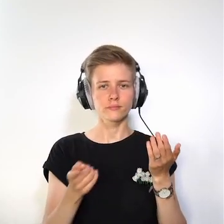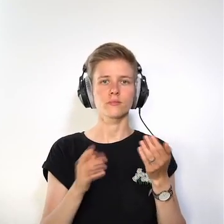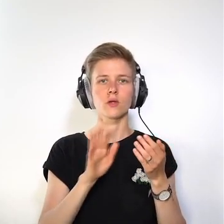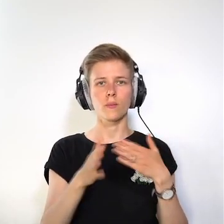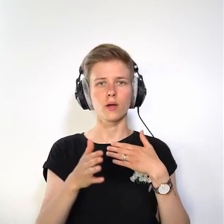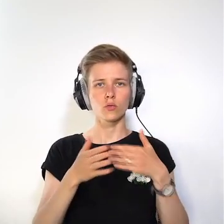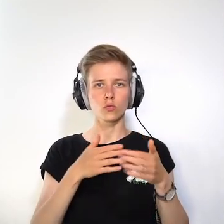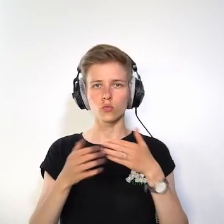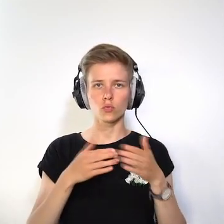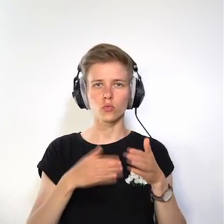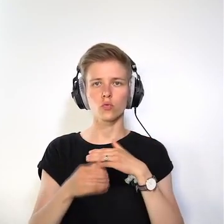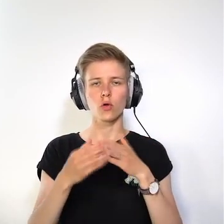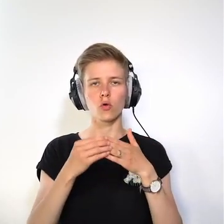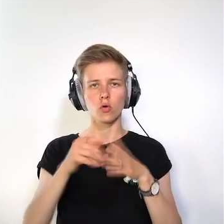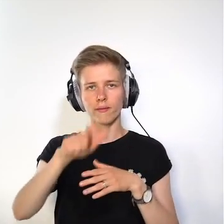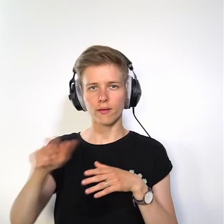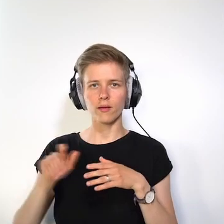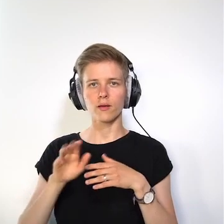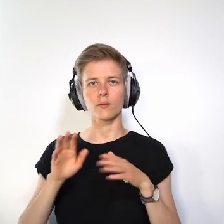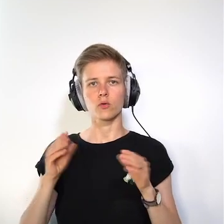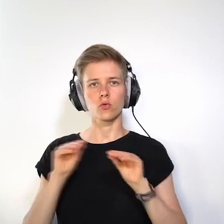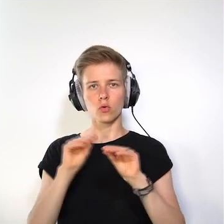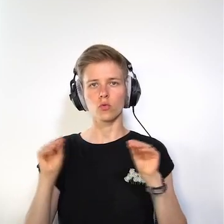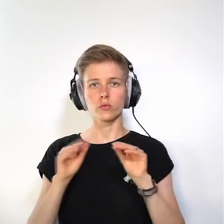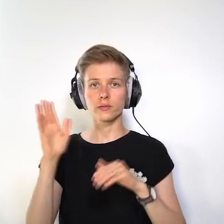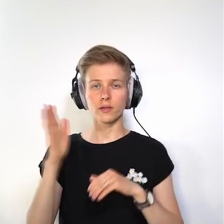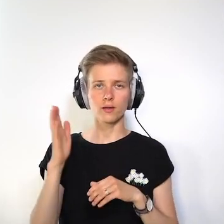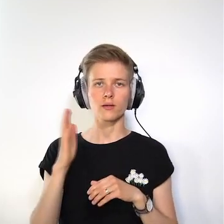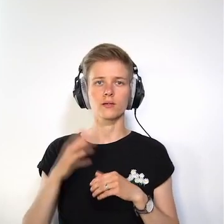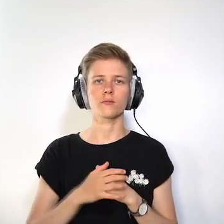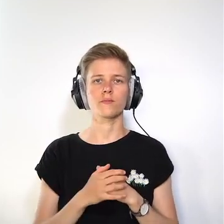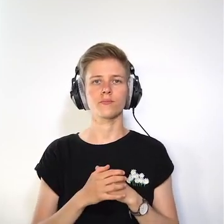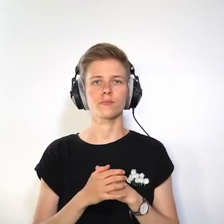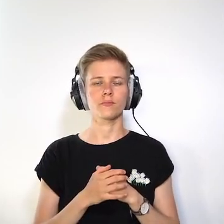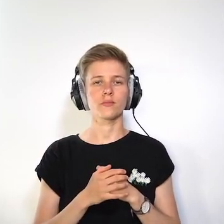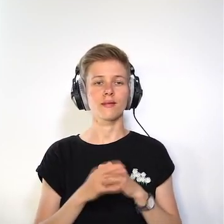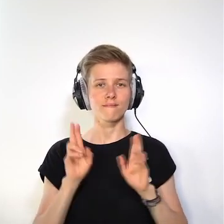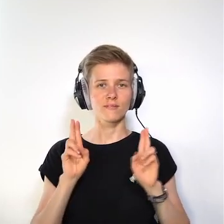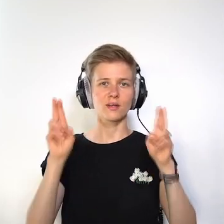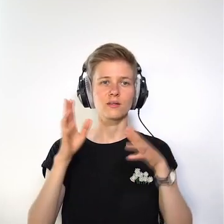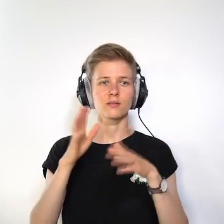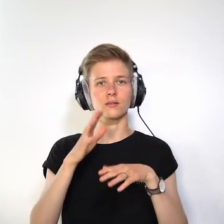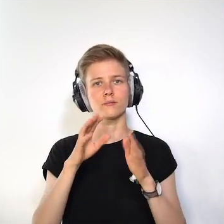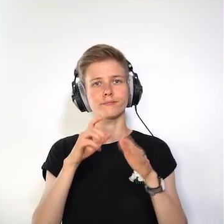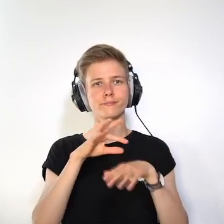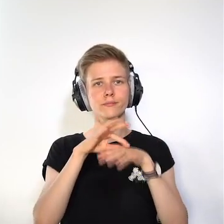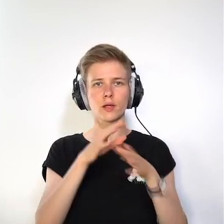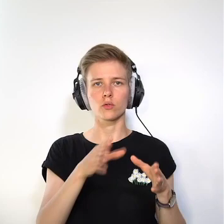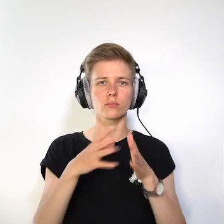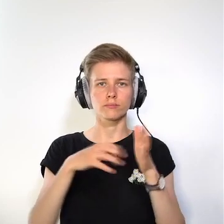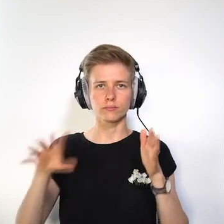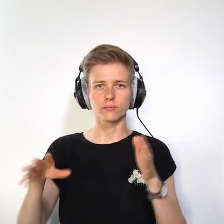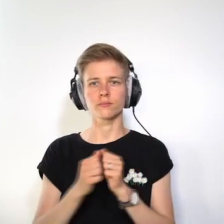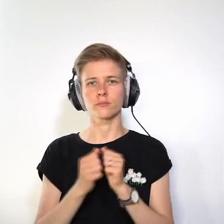heidän työnohjaajansa koulutuksen aikana. Ja sitten ne jatkuu vielä paljon senkin jälkeen, kun niistä on virallisesti luovuttu. Ja sitten toisaalta se, että miten